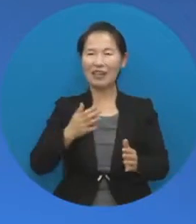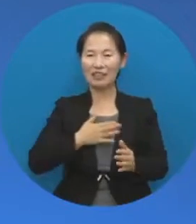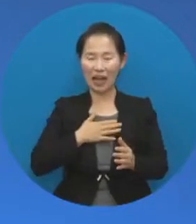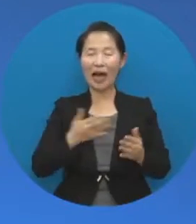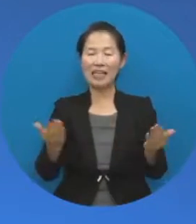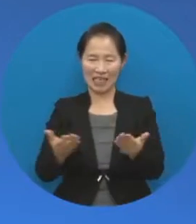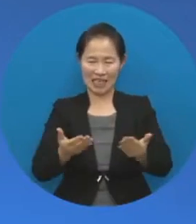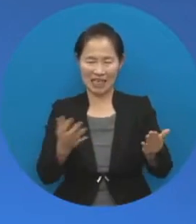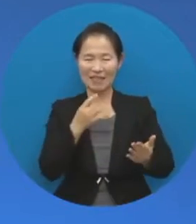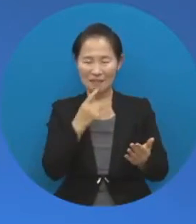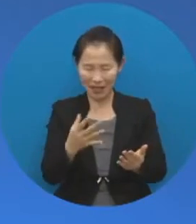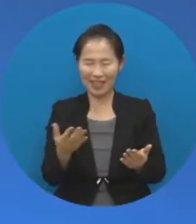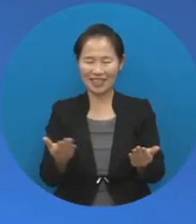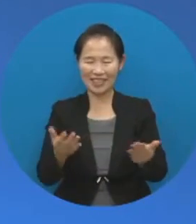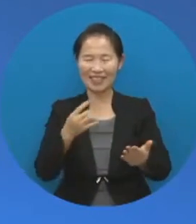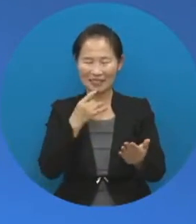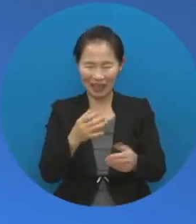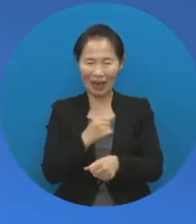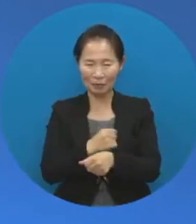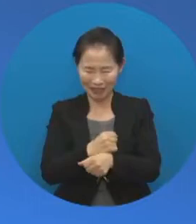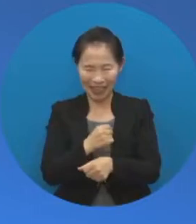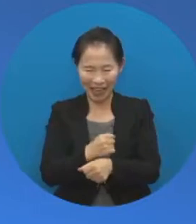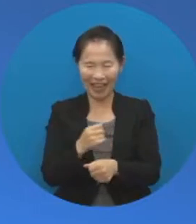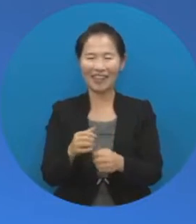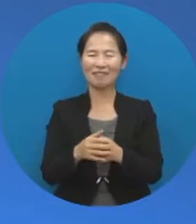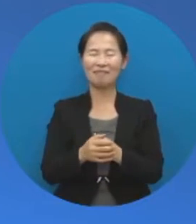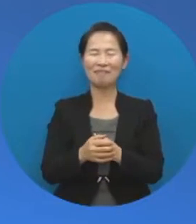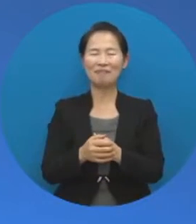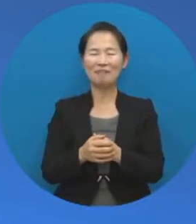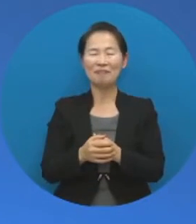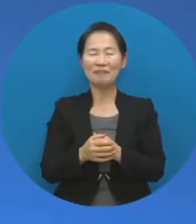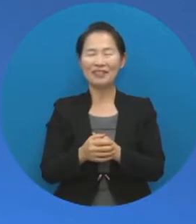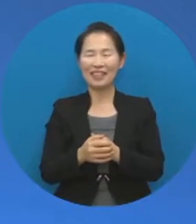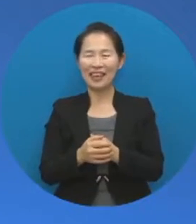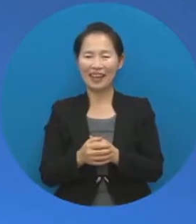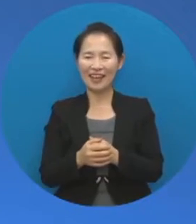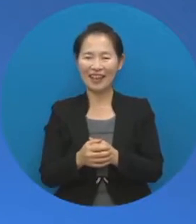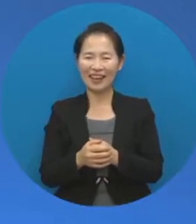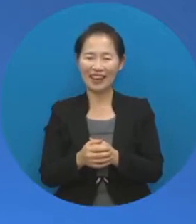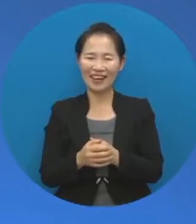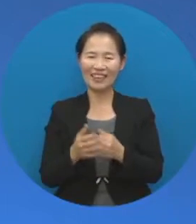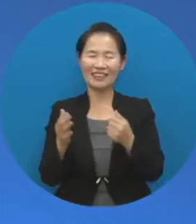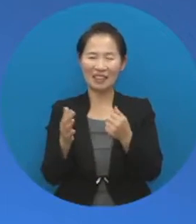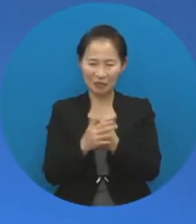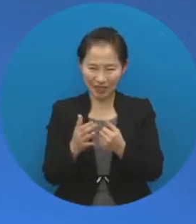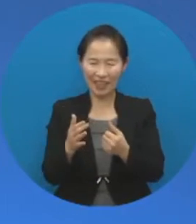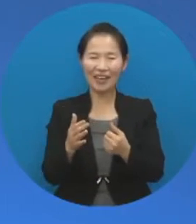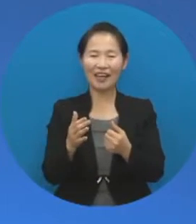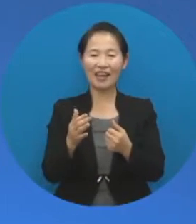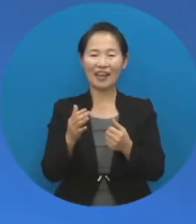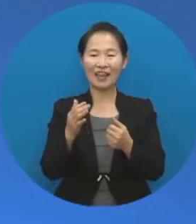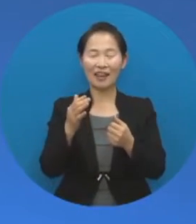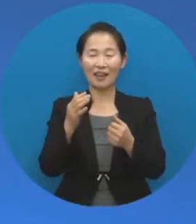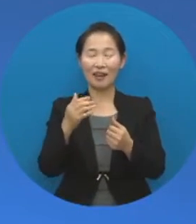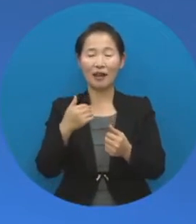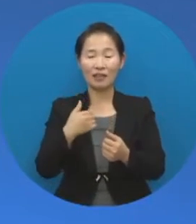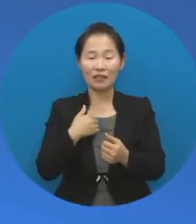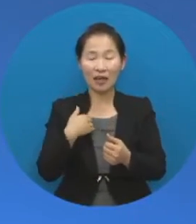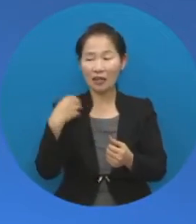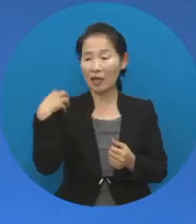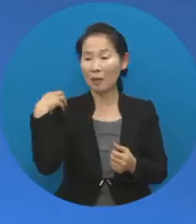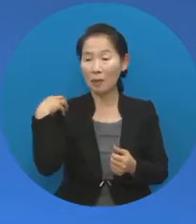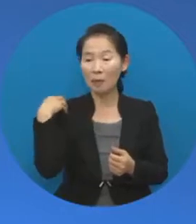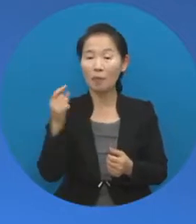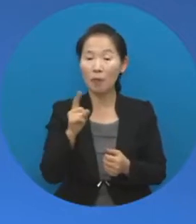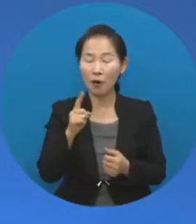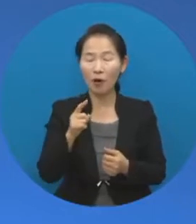하겠습니다. 그래서 제가 저거 이제 여기서 이제 저보고 직함을 뭘로 할 거냐고 물어보길래 대표로 할